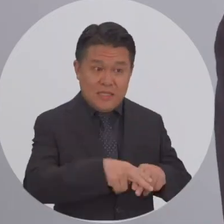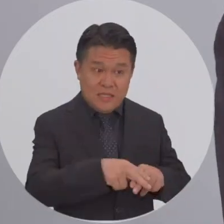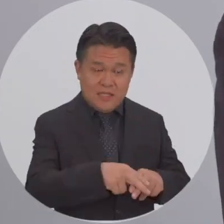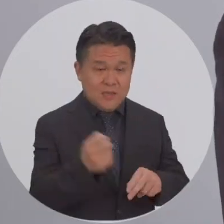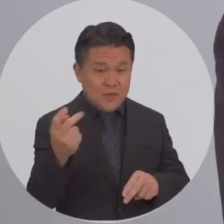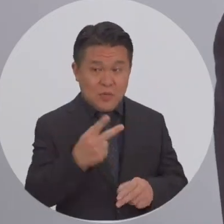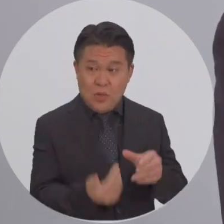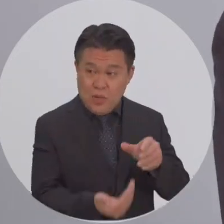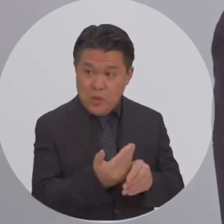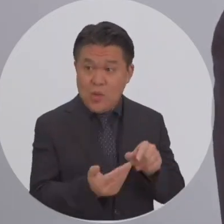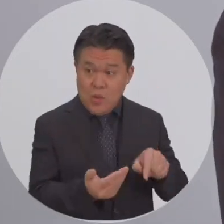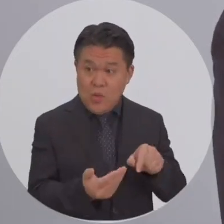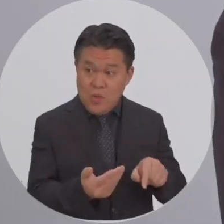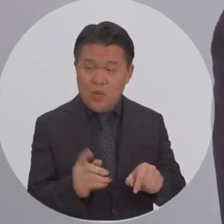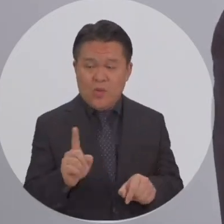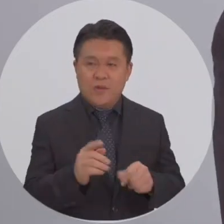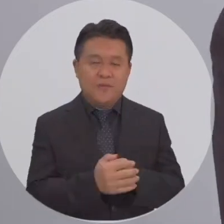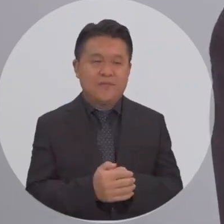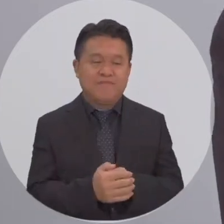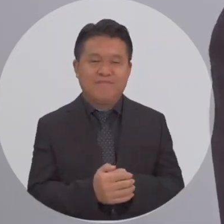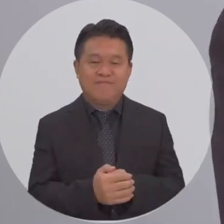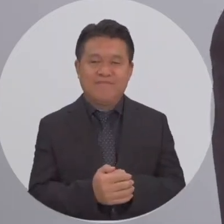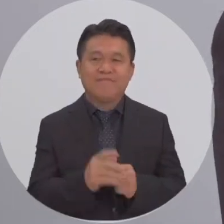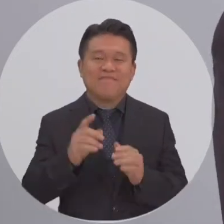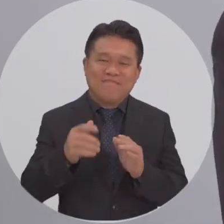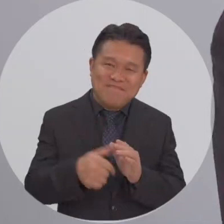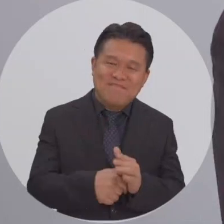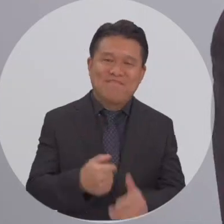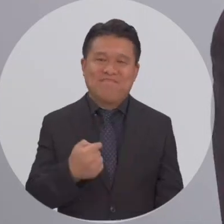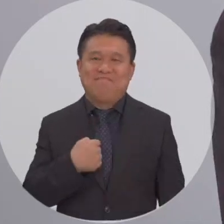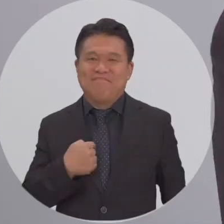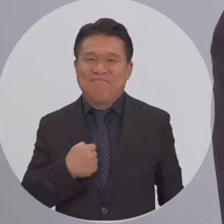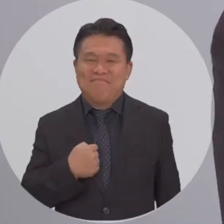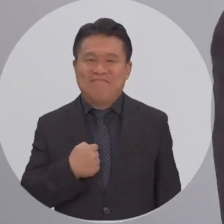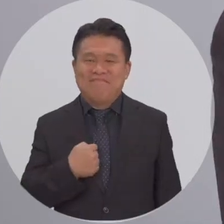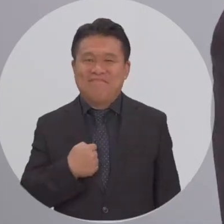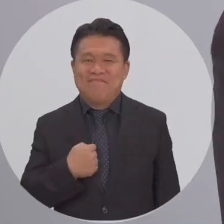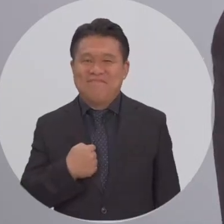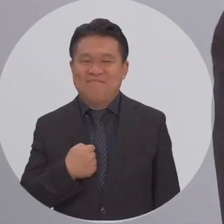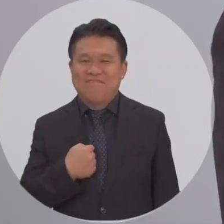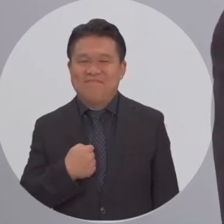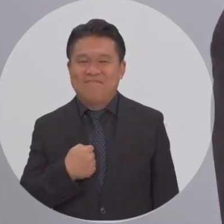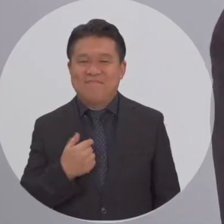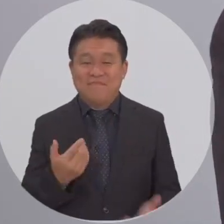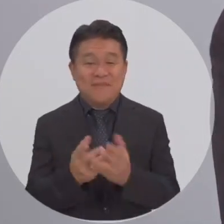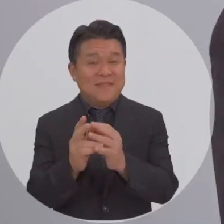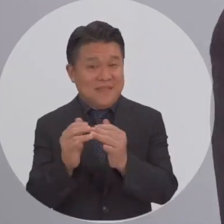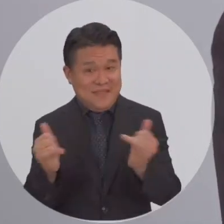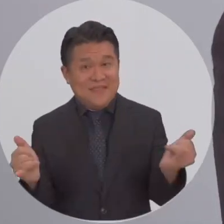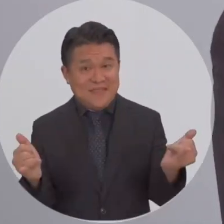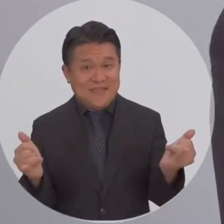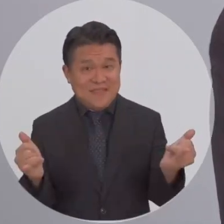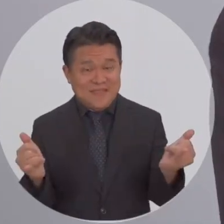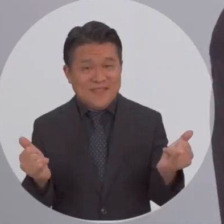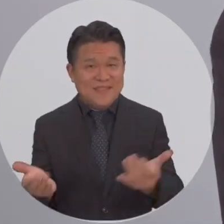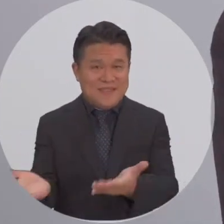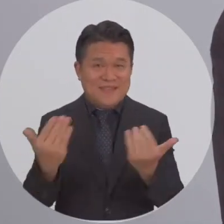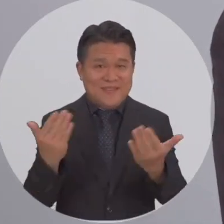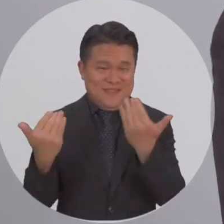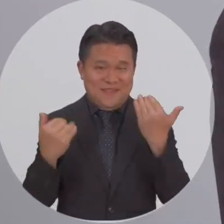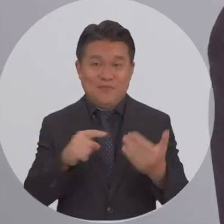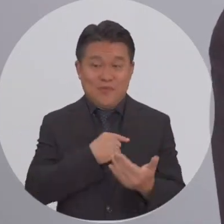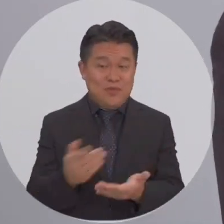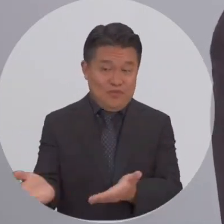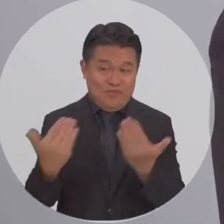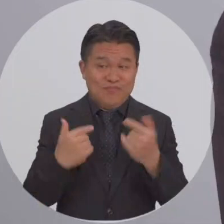그 일자리가 우리 병원에서 생긴다면은, 그 우리 발달 장애인들한테